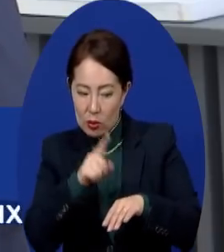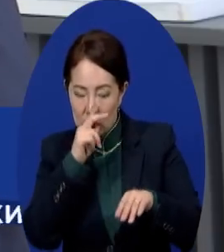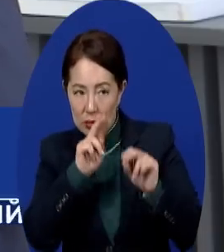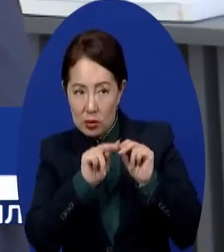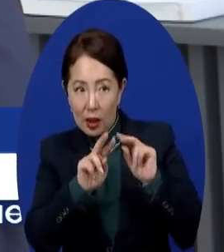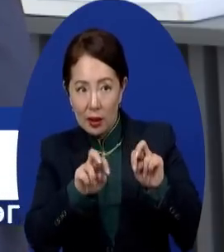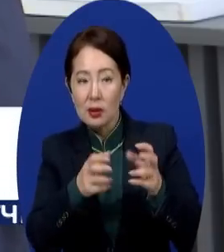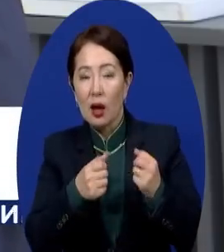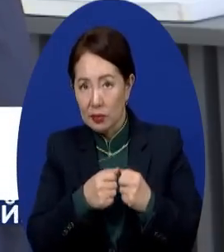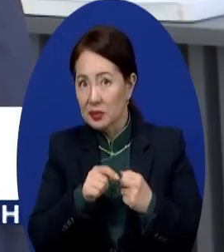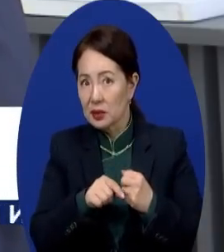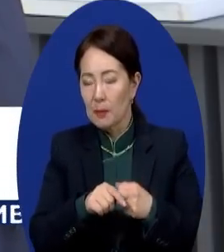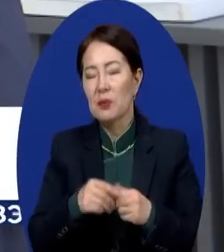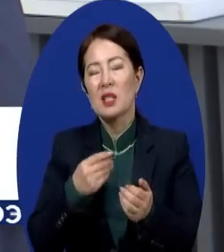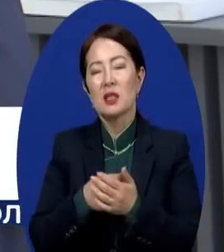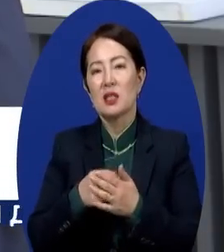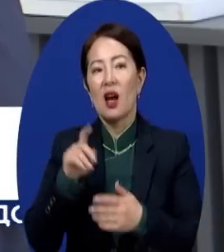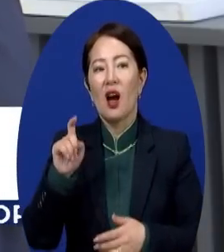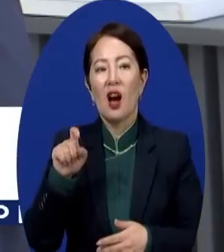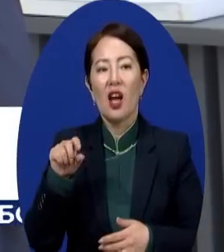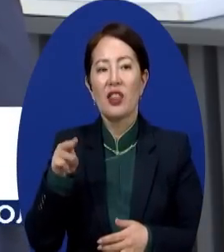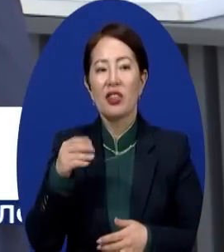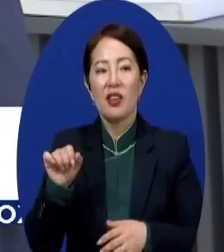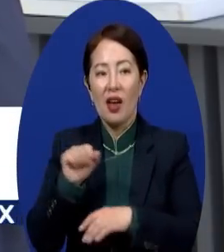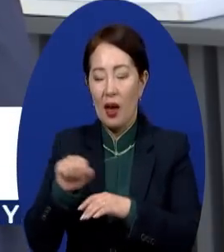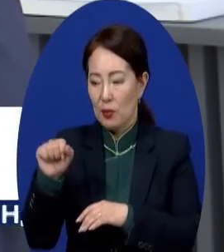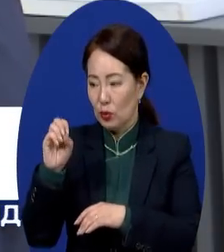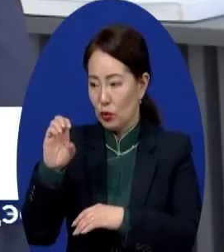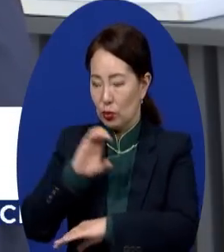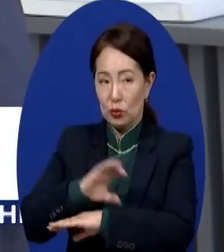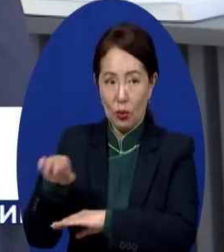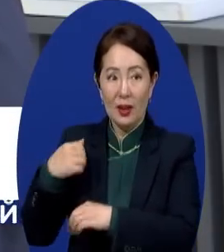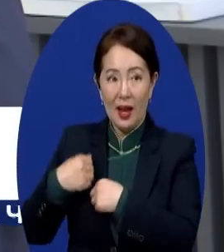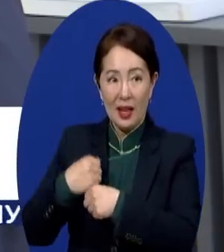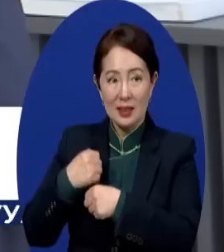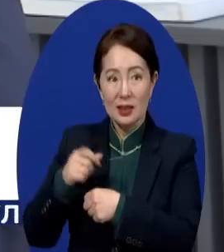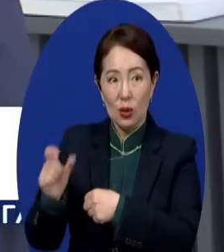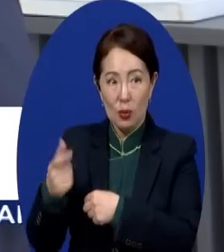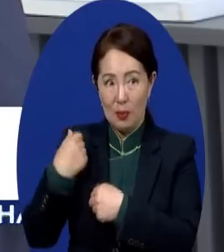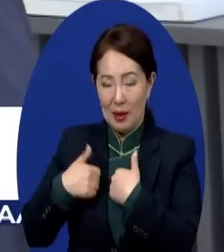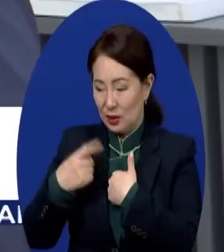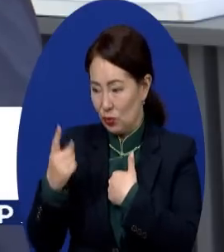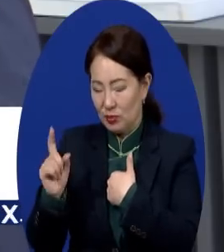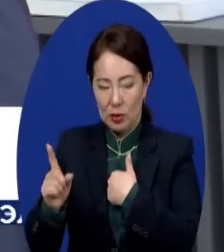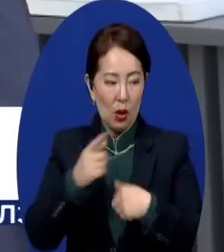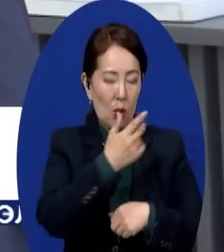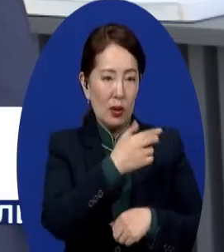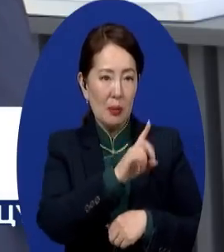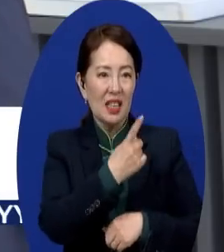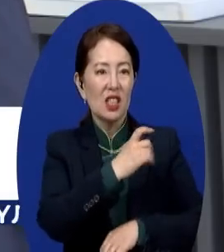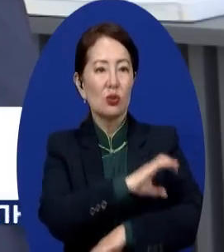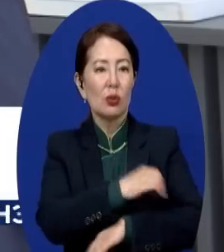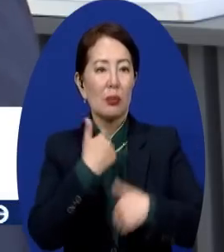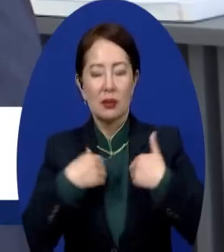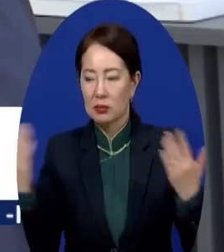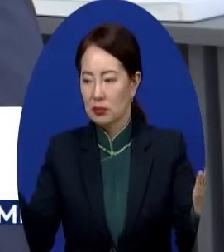хэлэх юм бол бид нар Хинтээ аймгийн Галшир сумын ерөнхий боловсролын сургуульд ажиллаж байгаа нэг багшийг хотын нийслэлийн нэгдүгээр сургуулийн